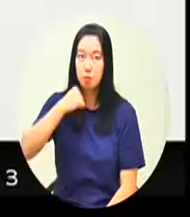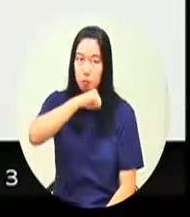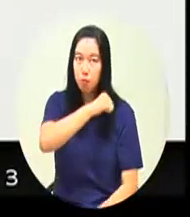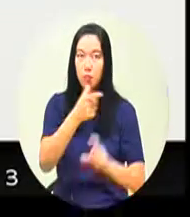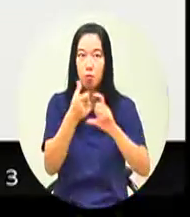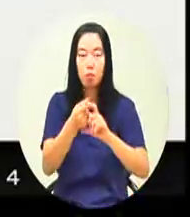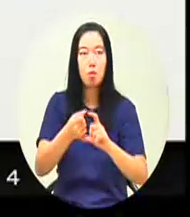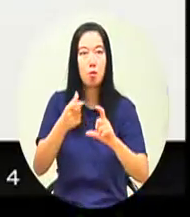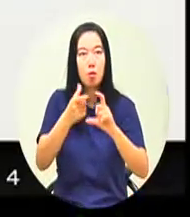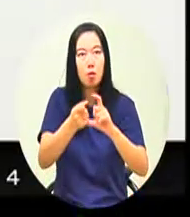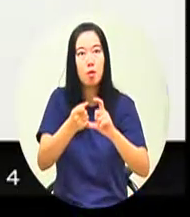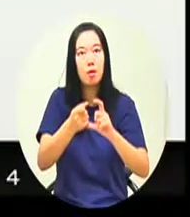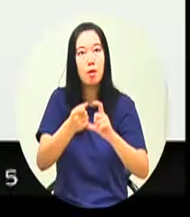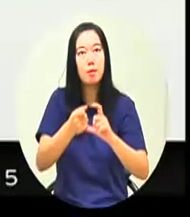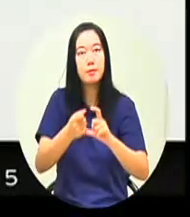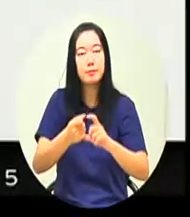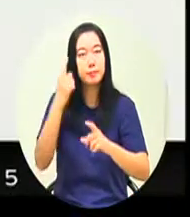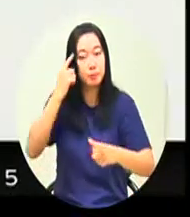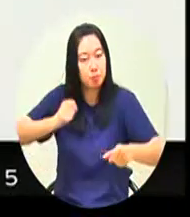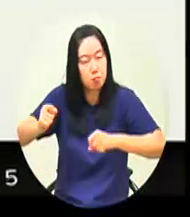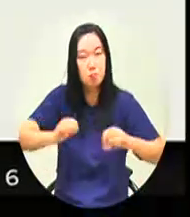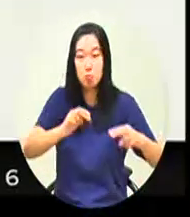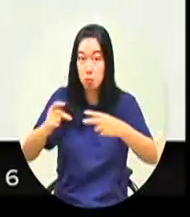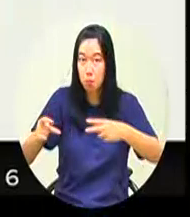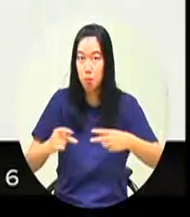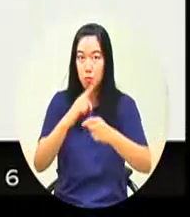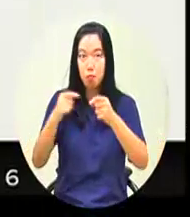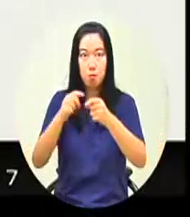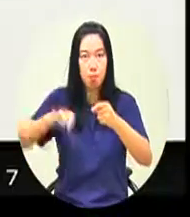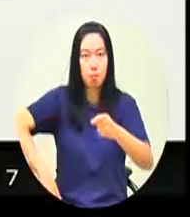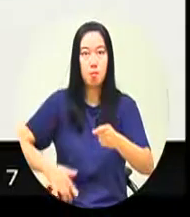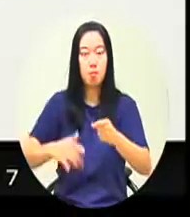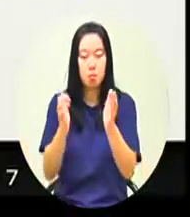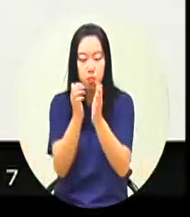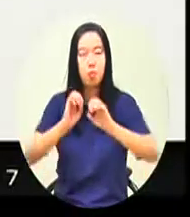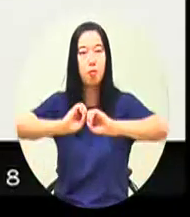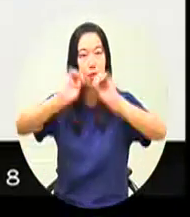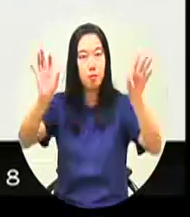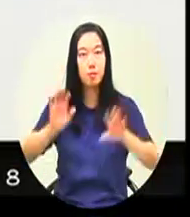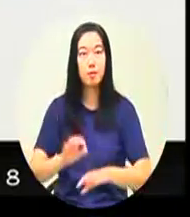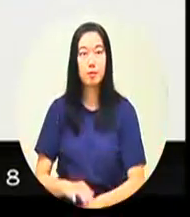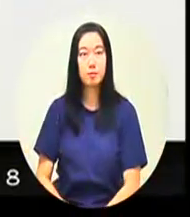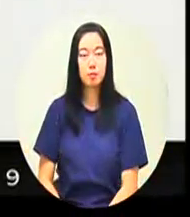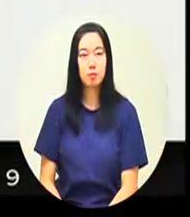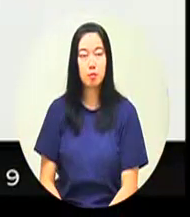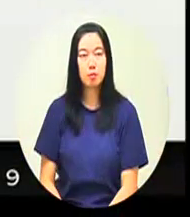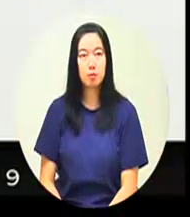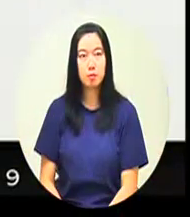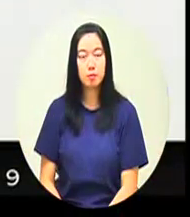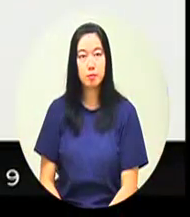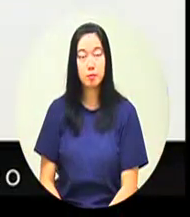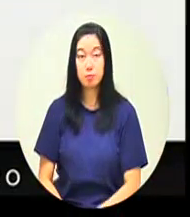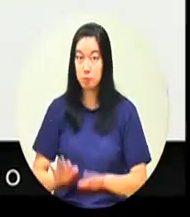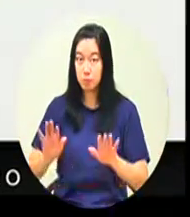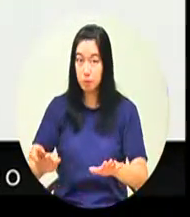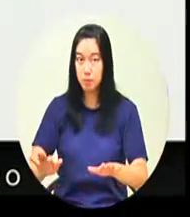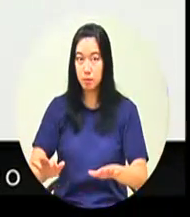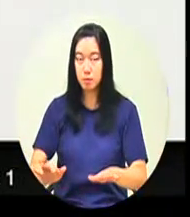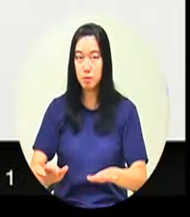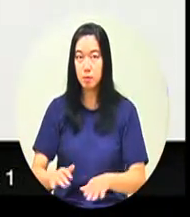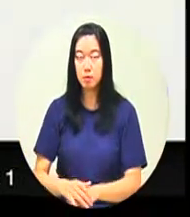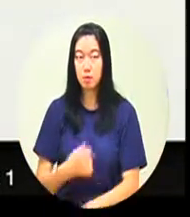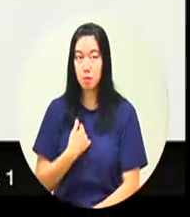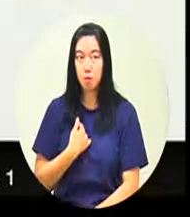正 公告呢，即将在年底要公布了。我不晓得有关于我